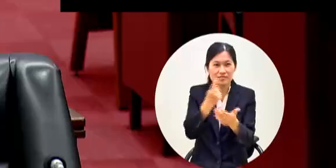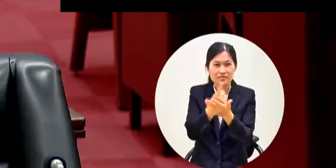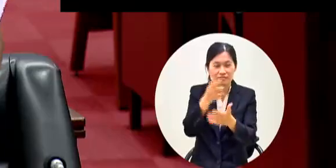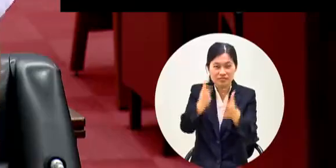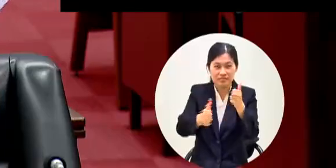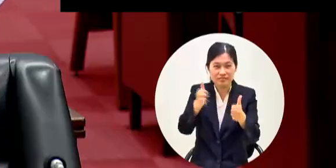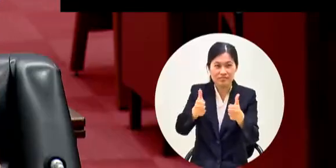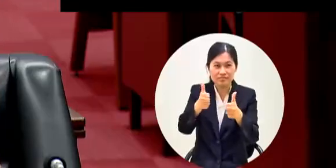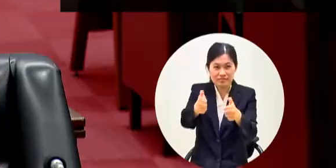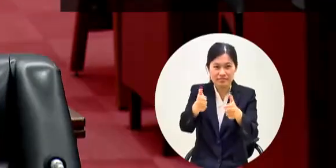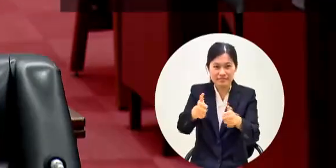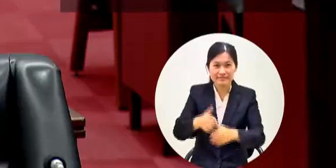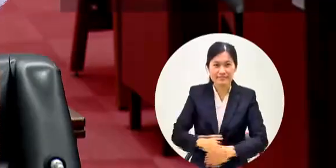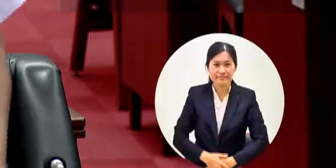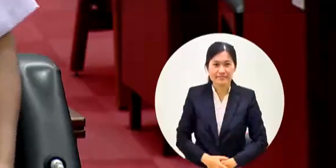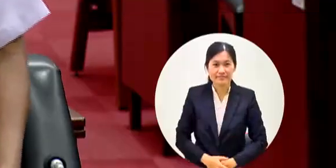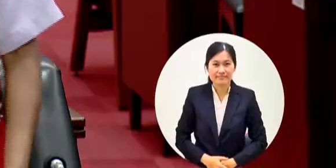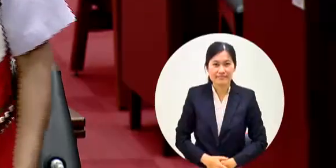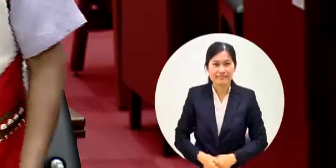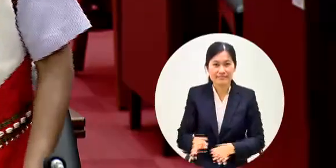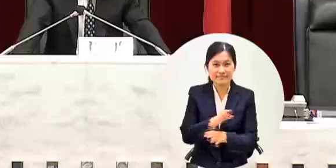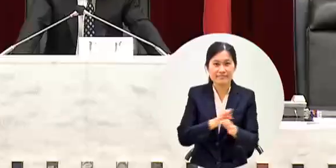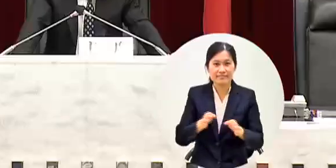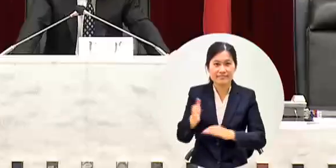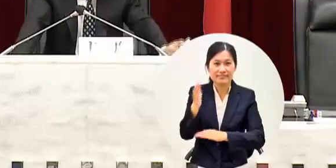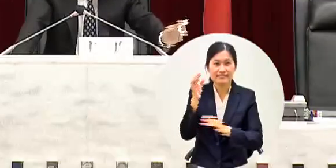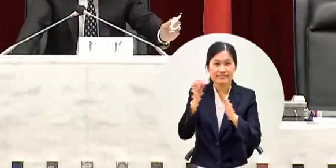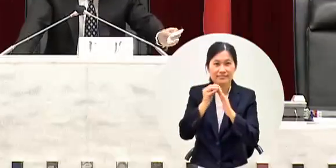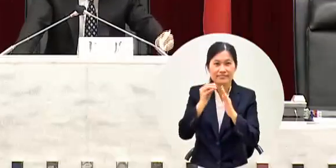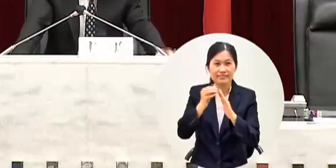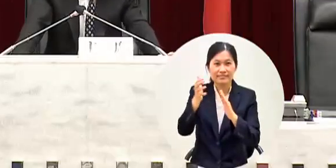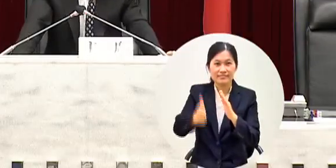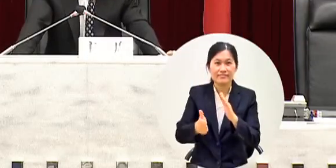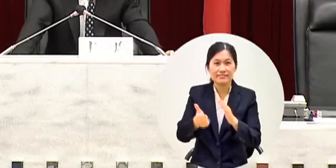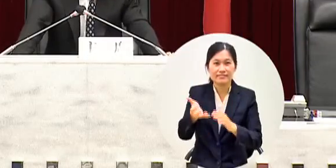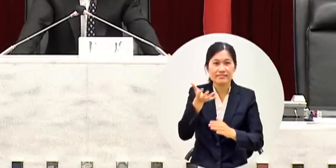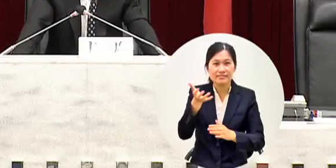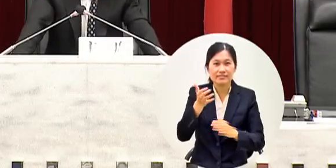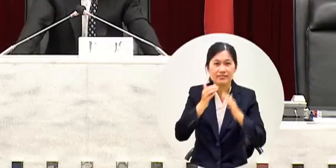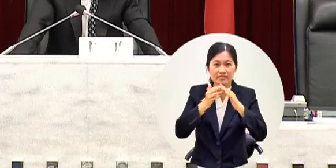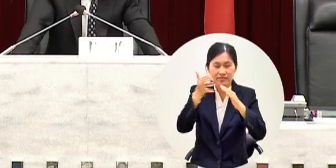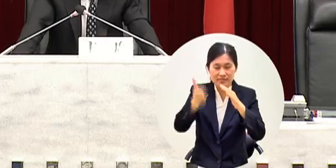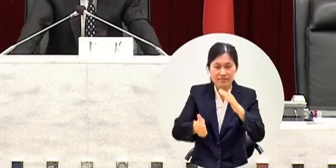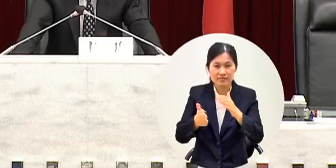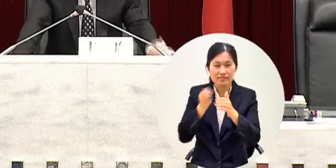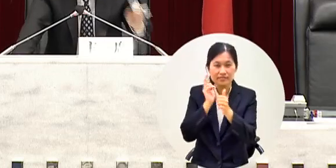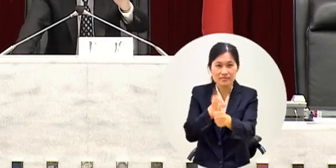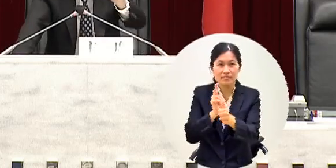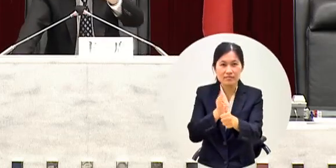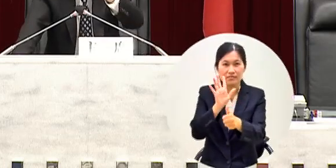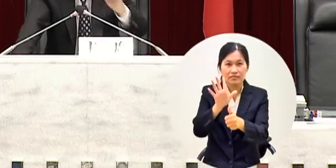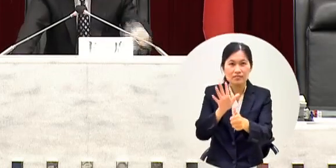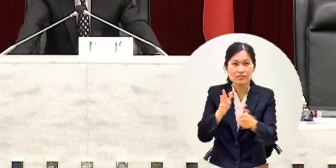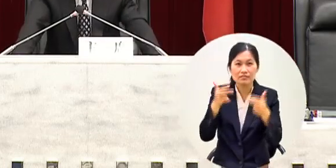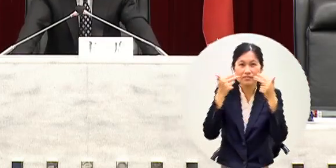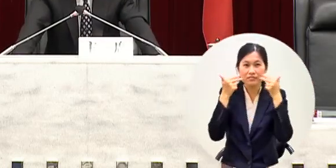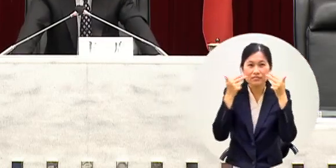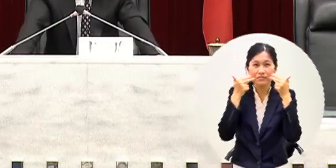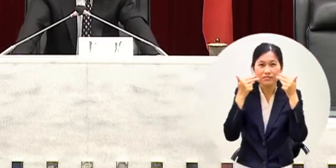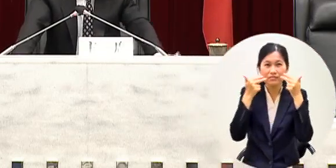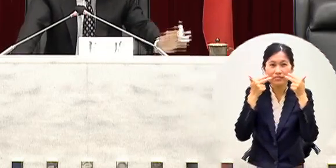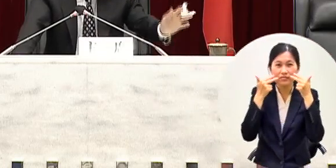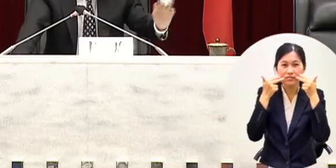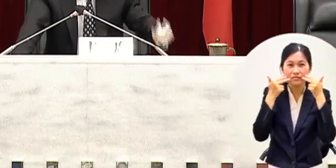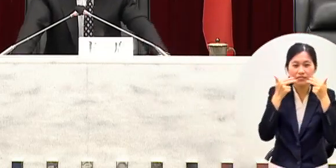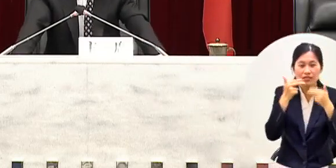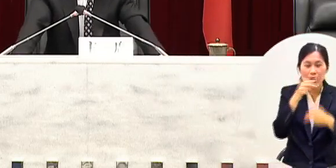1月11号以后，我不叫市长，我们就要叫他总统，